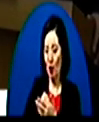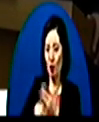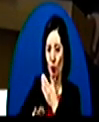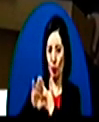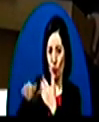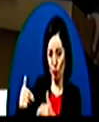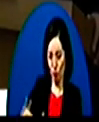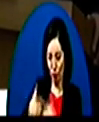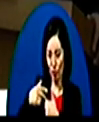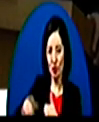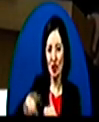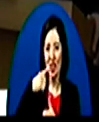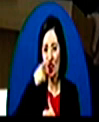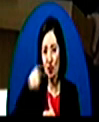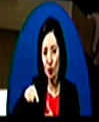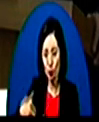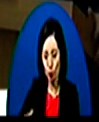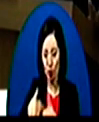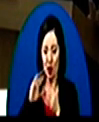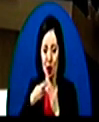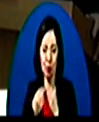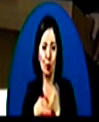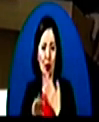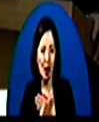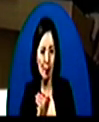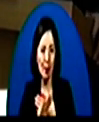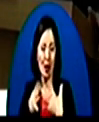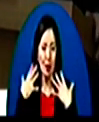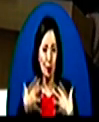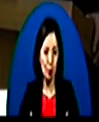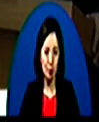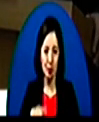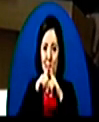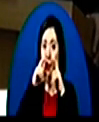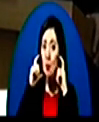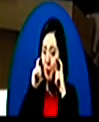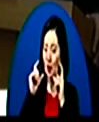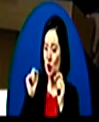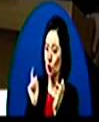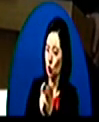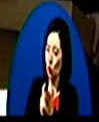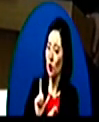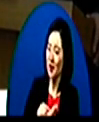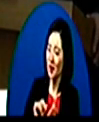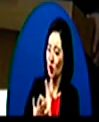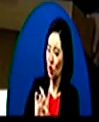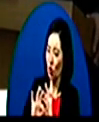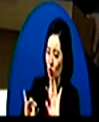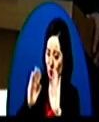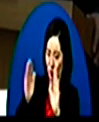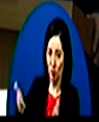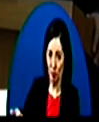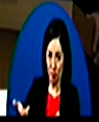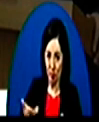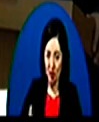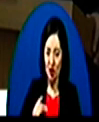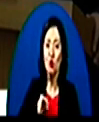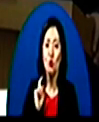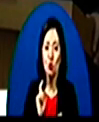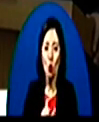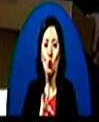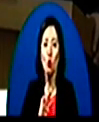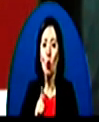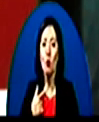байгаа. Эдгээр бүрийн хамгаалах хэрэгсэл маас бусад одоо зайлшгүй шаардлагатай байгаа зүйлүүд үнэхээр их чухал хүмүүс